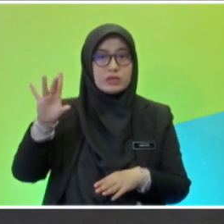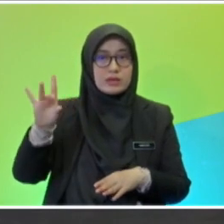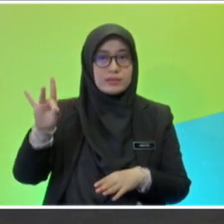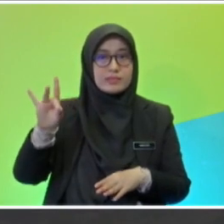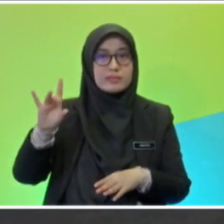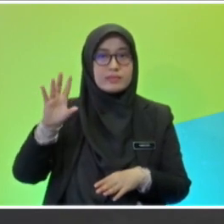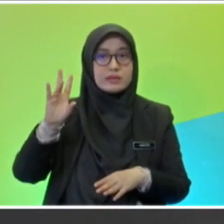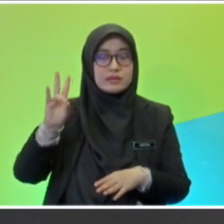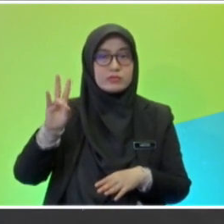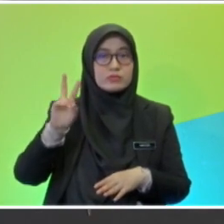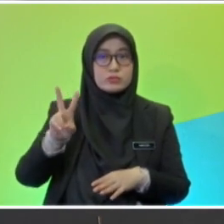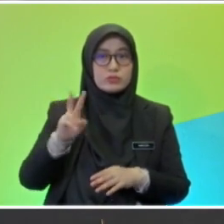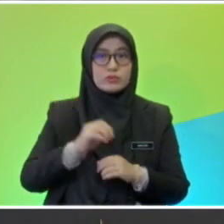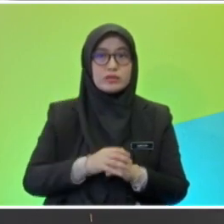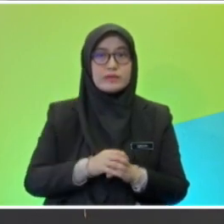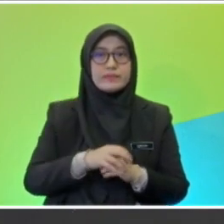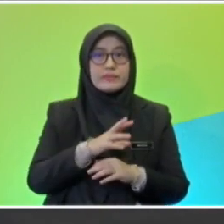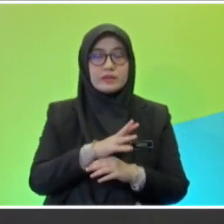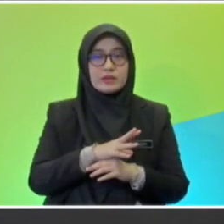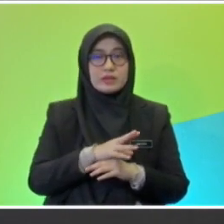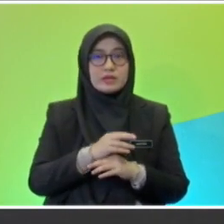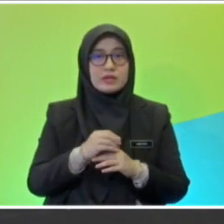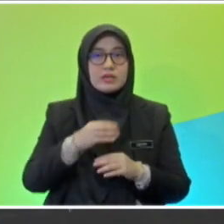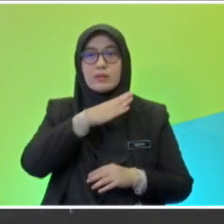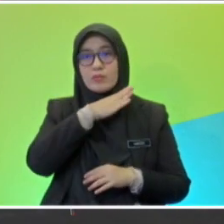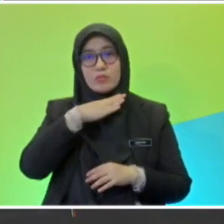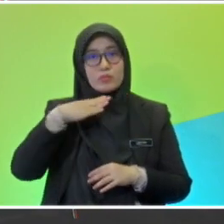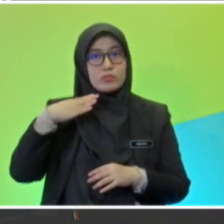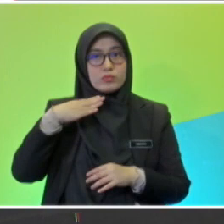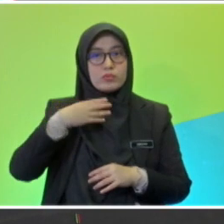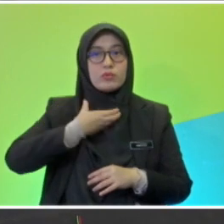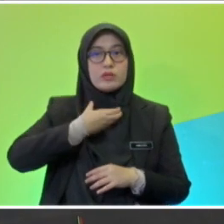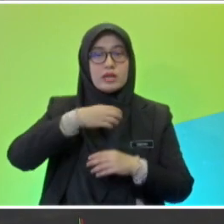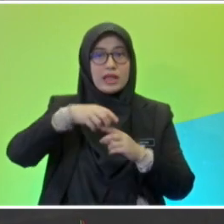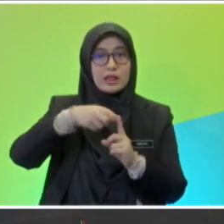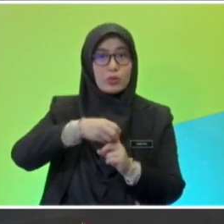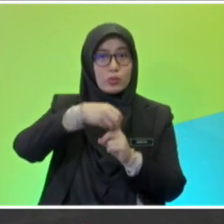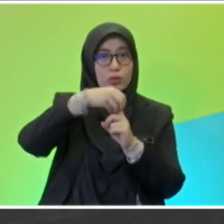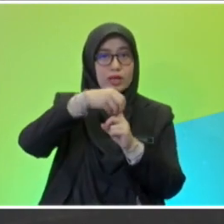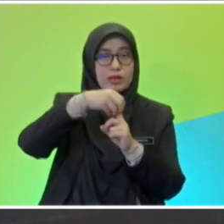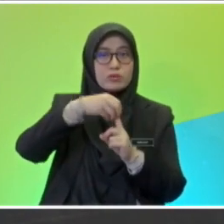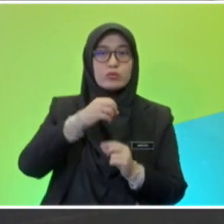dan Cibitung dijatuhi hukuman gantung sampai mati oleh betis